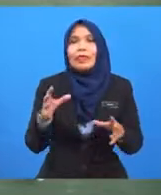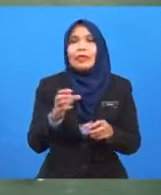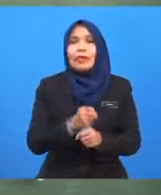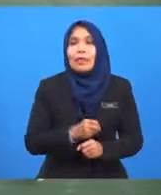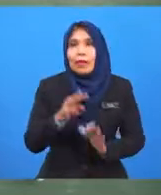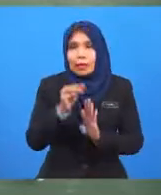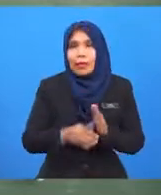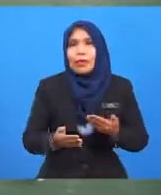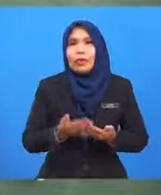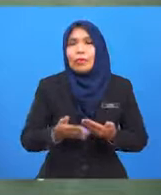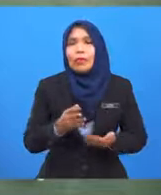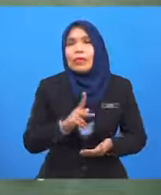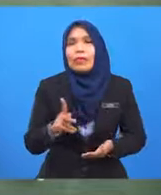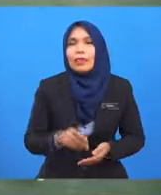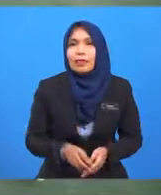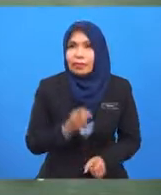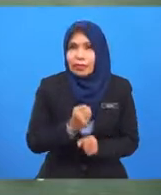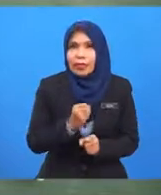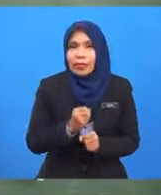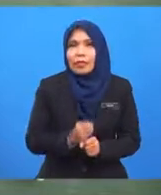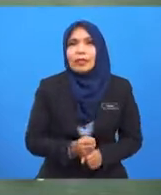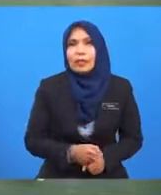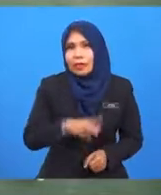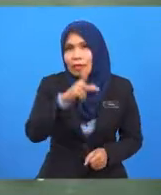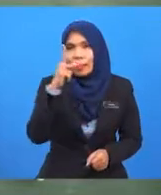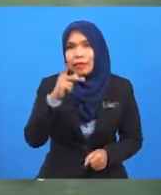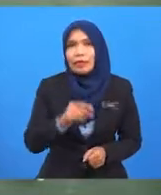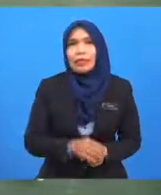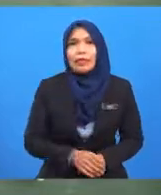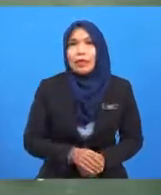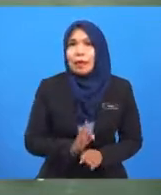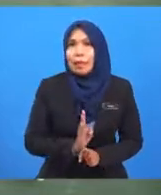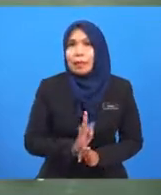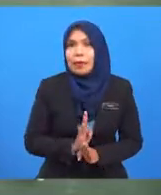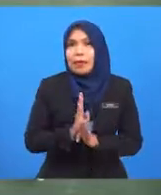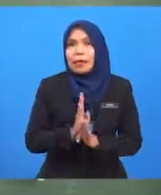membenarkan daya yang kecil mengatasi beban yang besar.